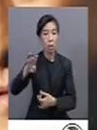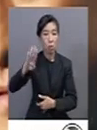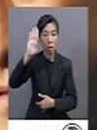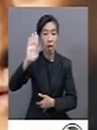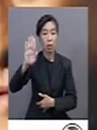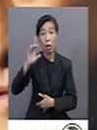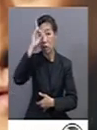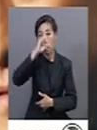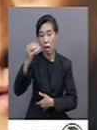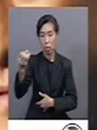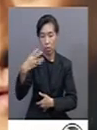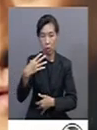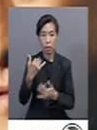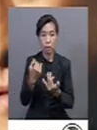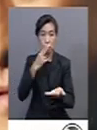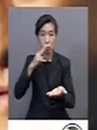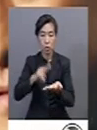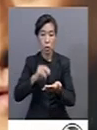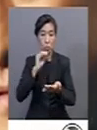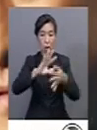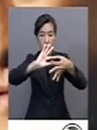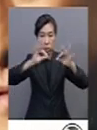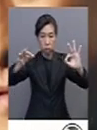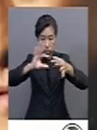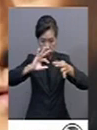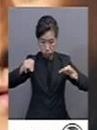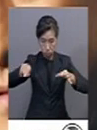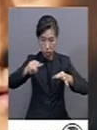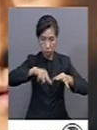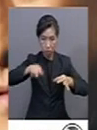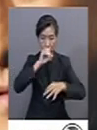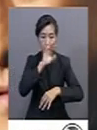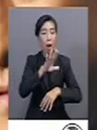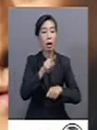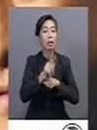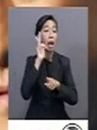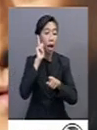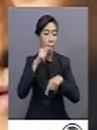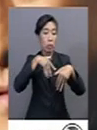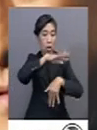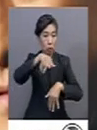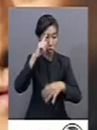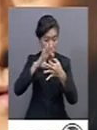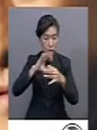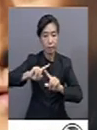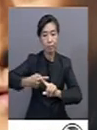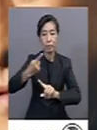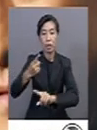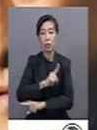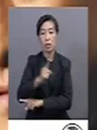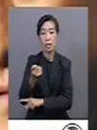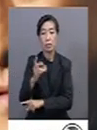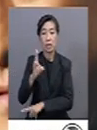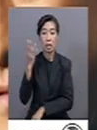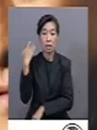งการส่งไปจดหมายครับเนื้อความบอกว่าถึงสื่อมวลชนแล้วก็แฟนๆที่เป็นห่วงนะครับเมื่อวันที่17มกราคมที่ผ่านม